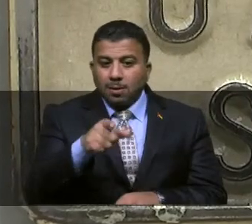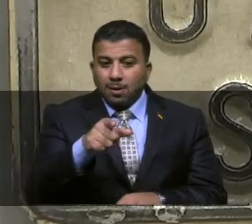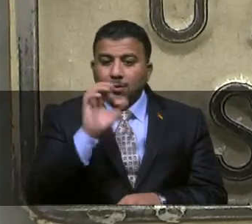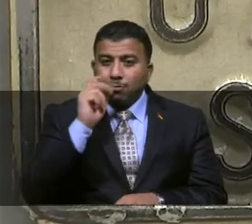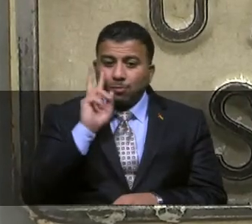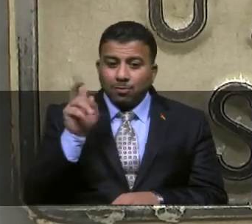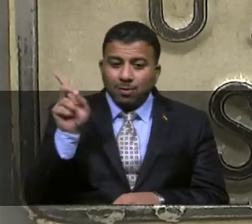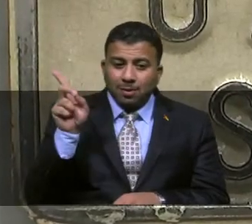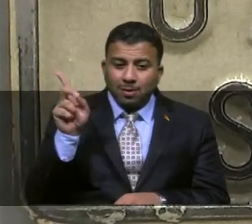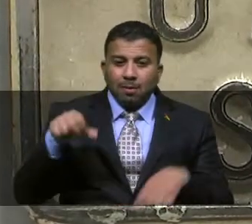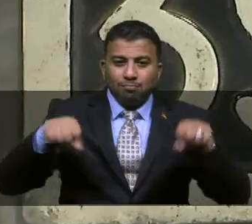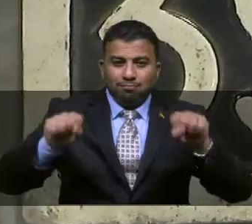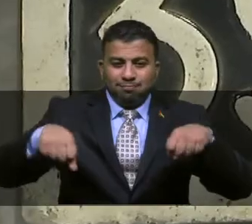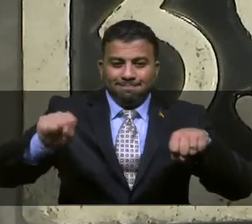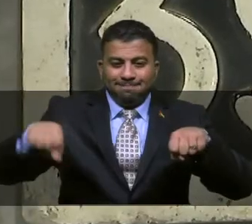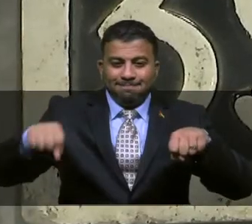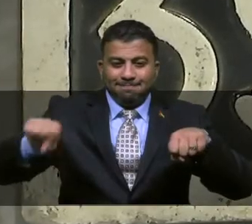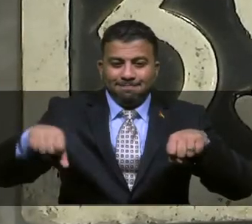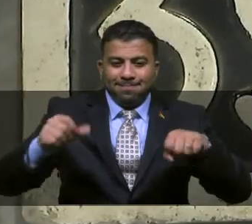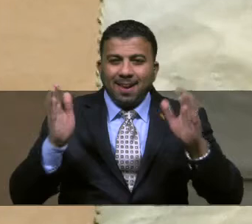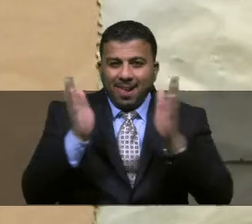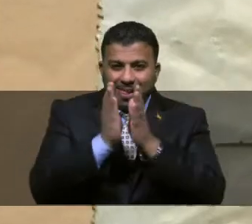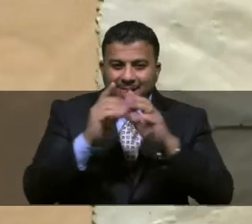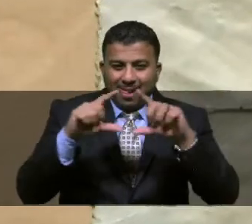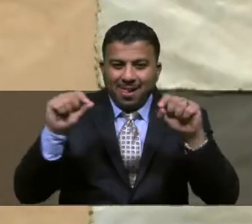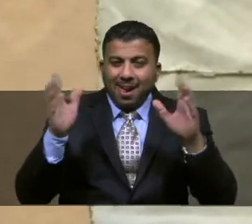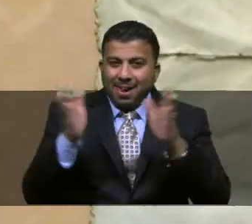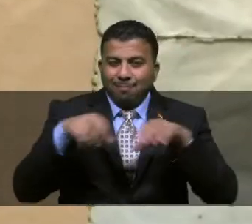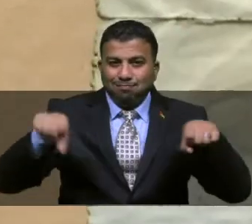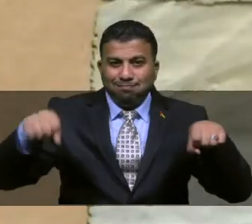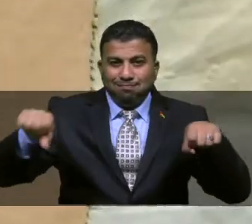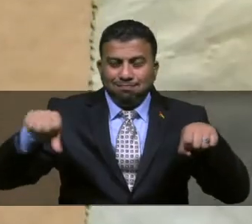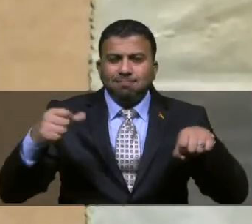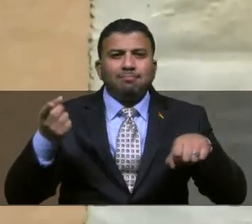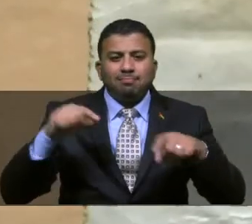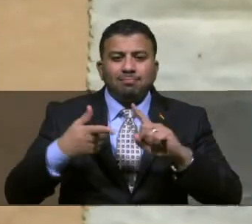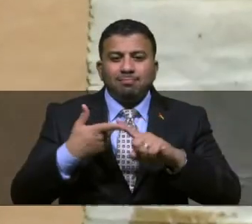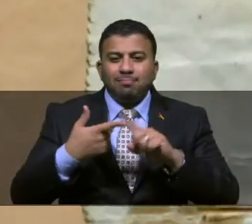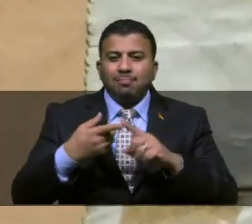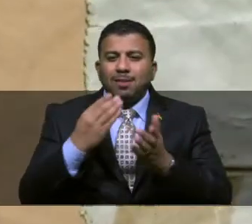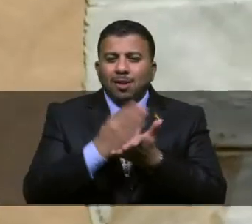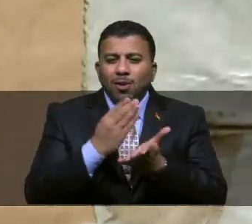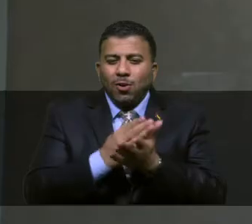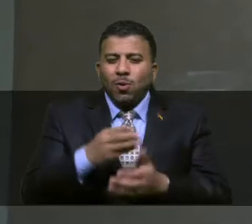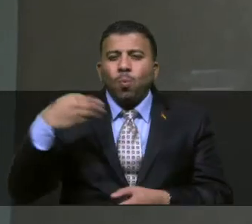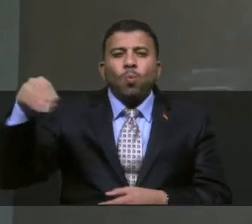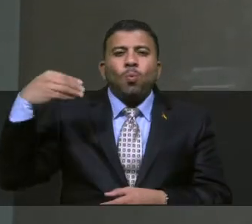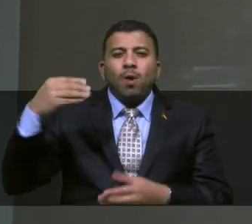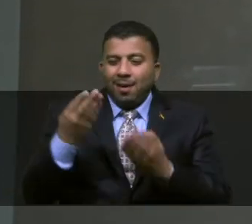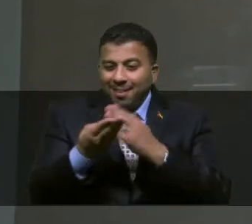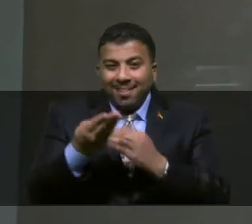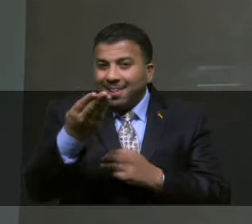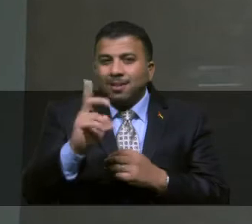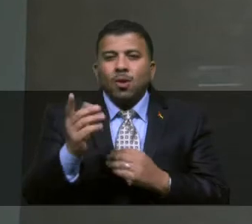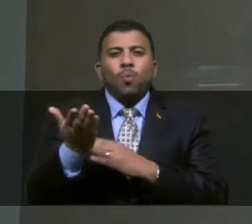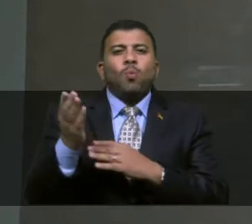خاصة بالدرجات النارية، مثل ما تلاحظون أصغر حجما، رخص اللي هي القيادة أول ما بدأت ورقية، مثل ما